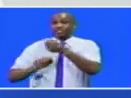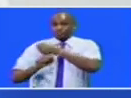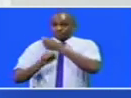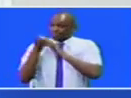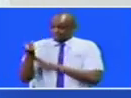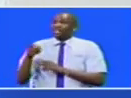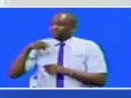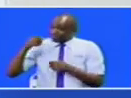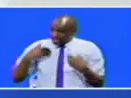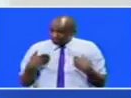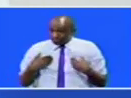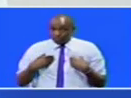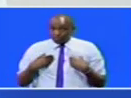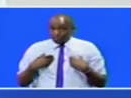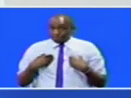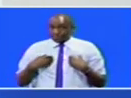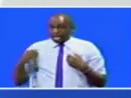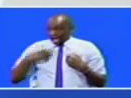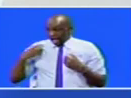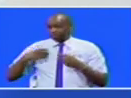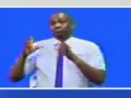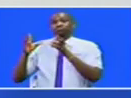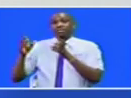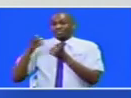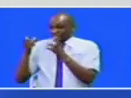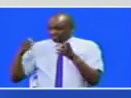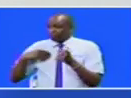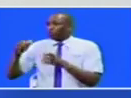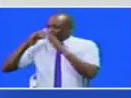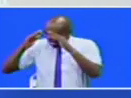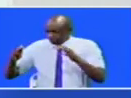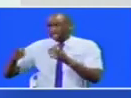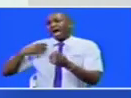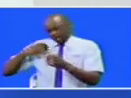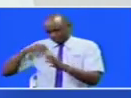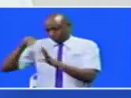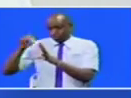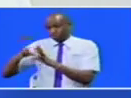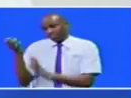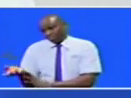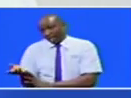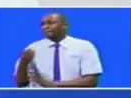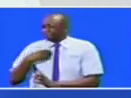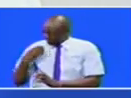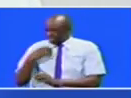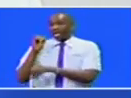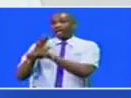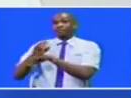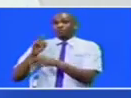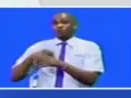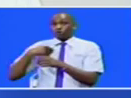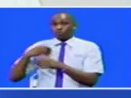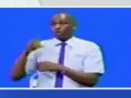tumepata sponsors ambaye wameweka bidhaa za kufunga takataka kutoka kwa nyumba. Kwa sababu nitakwambia ushauri wangu,